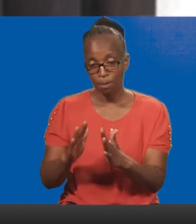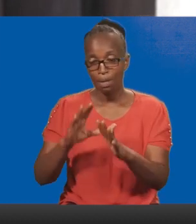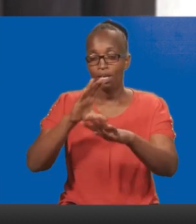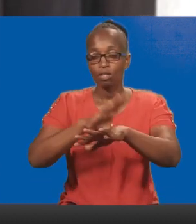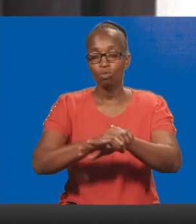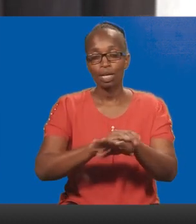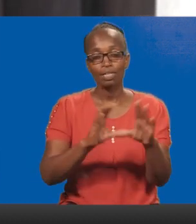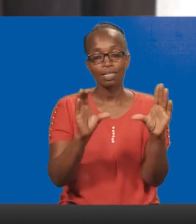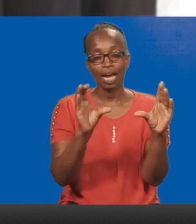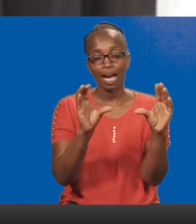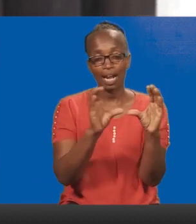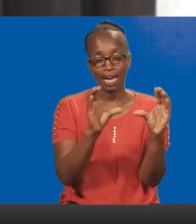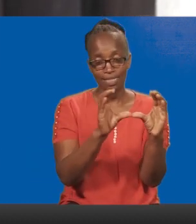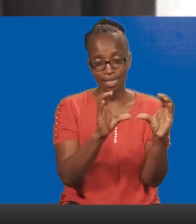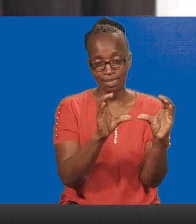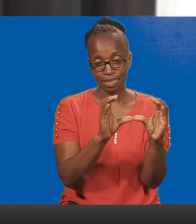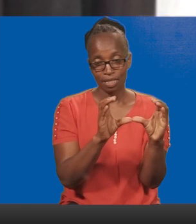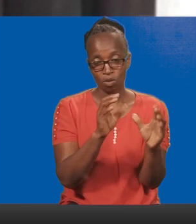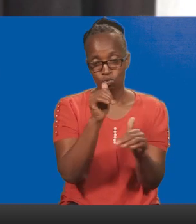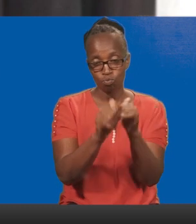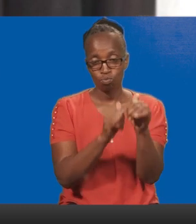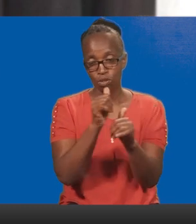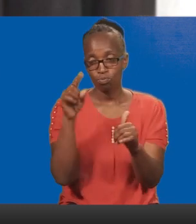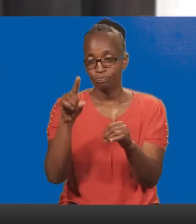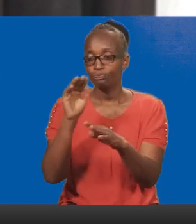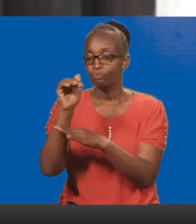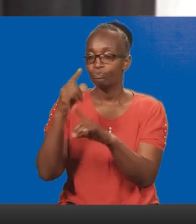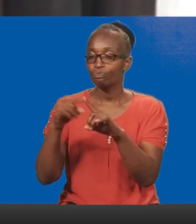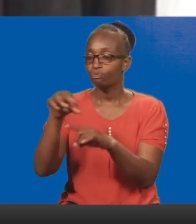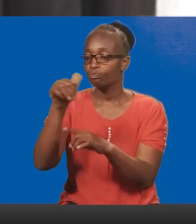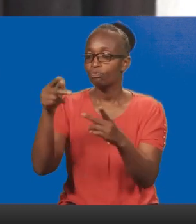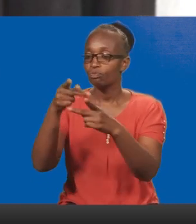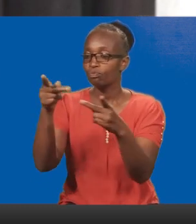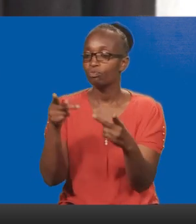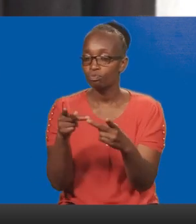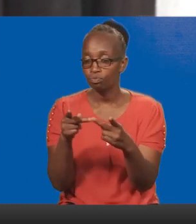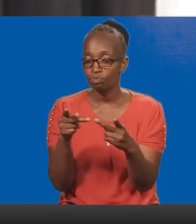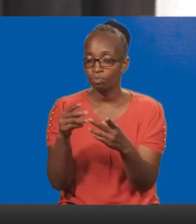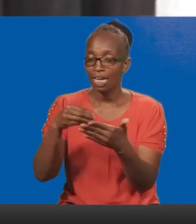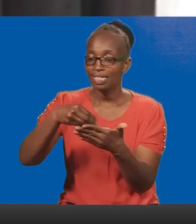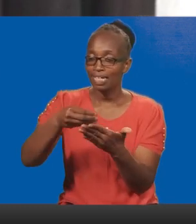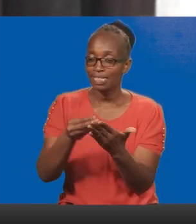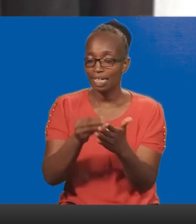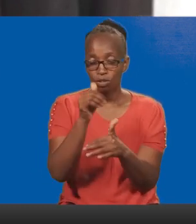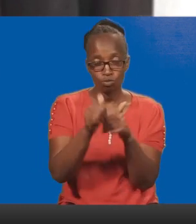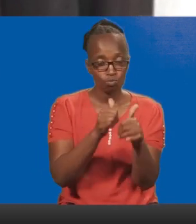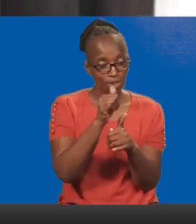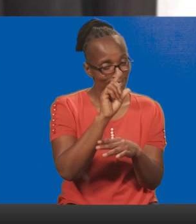wak eni ya kupa ile uta agiza kutoka sehemu ing ni